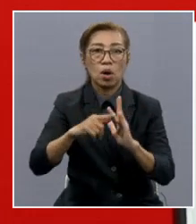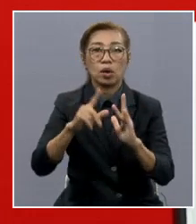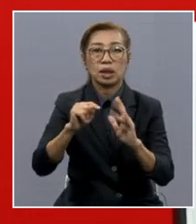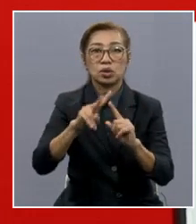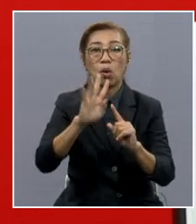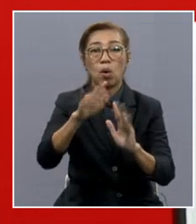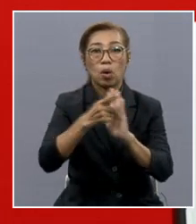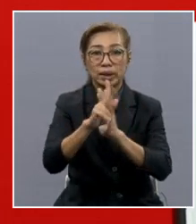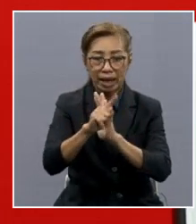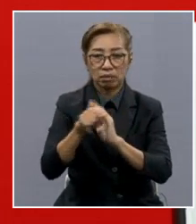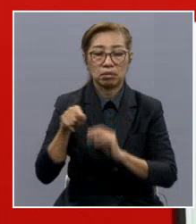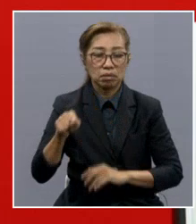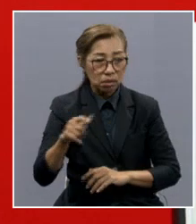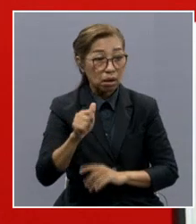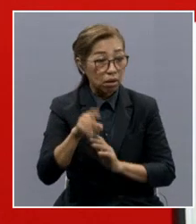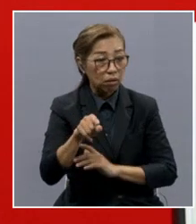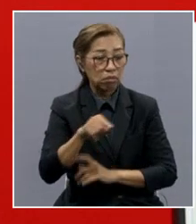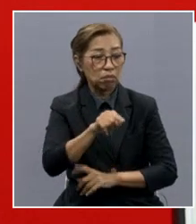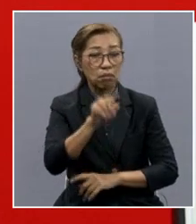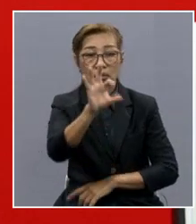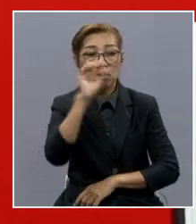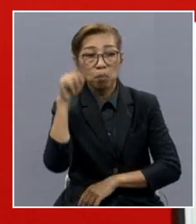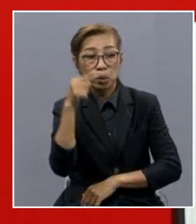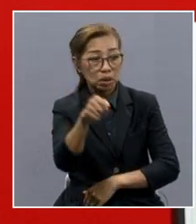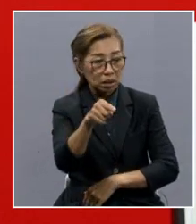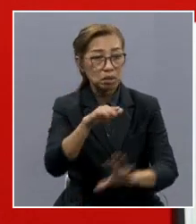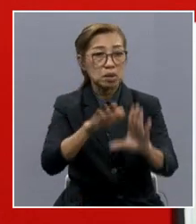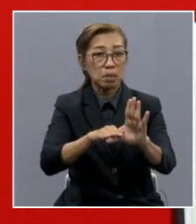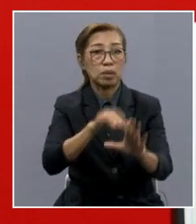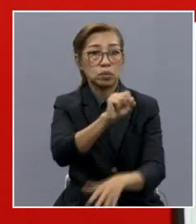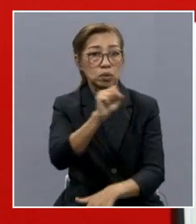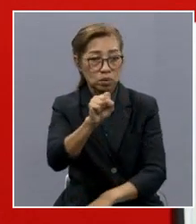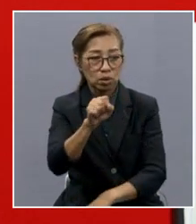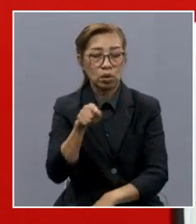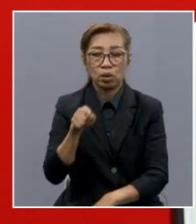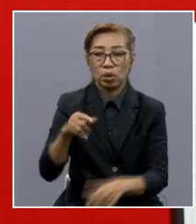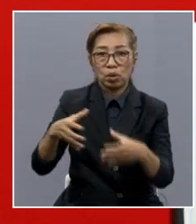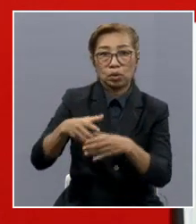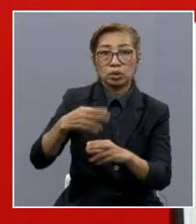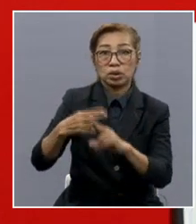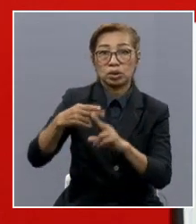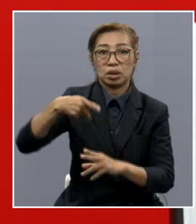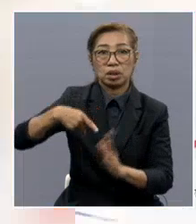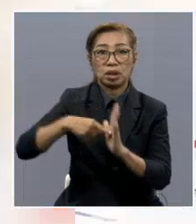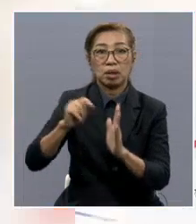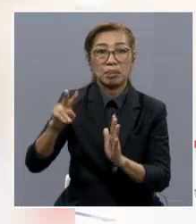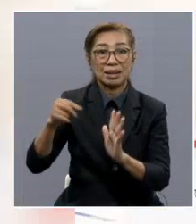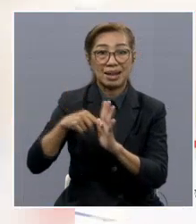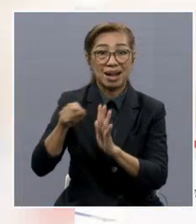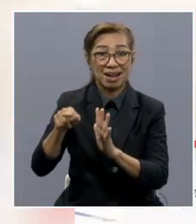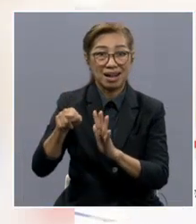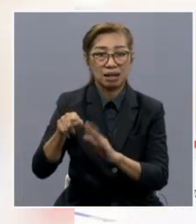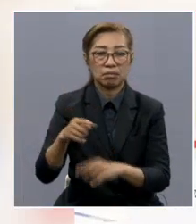ากทราบมติของพรรคที่จะส่งลูกสาวของเสียอุ้ยอะค่ะทางด้านของฝ่ายคุณพัฒนานุศรีอันมือขวาของคุณอดิศ